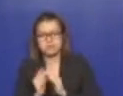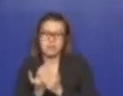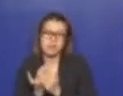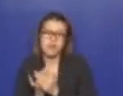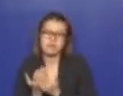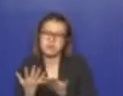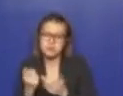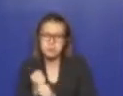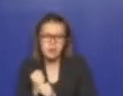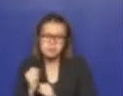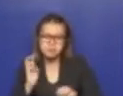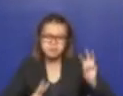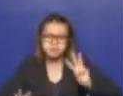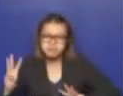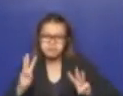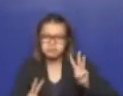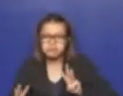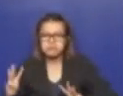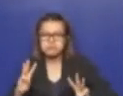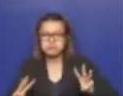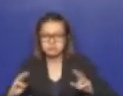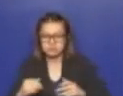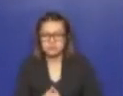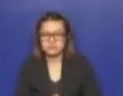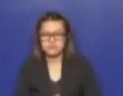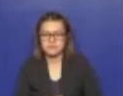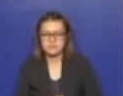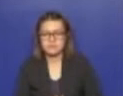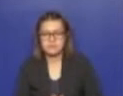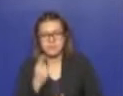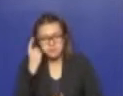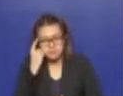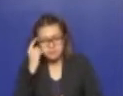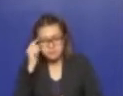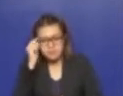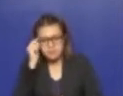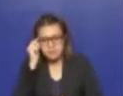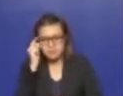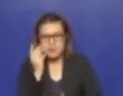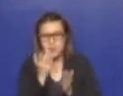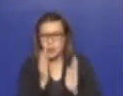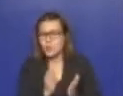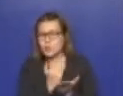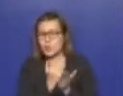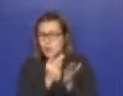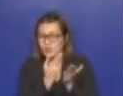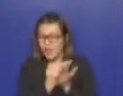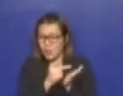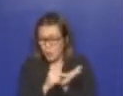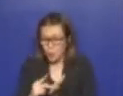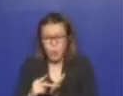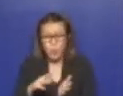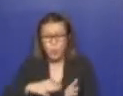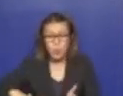ไม่มีงานทำเราก็มองเห็นว่าเราควรจะมีการอย่างผู้กู้ทั่วไปนี่ควรจะมีการ